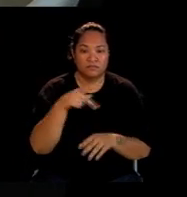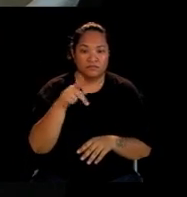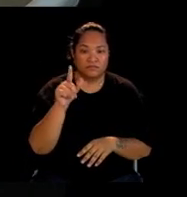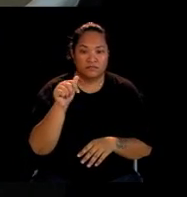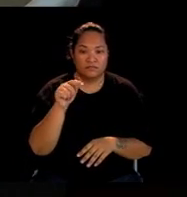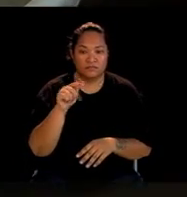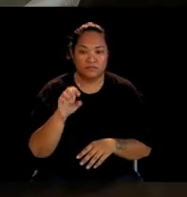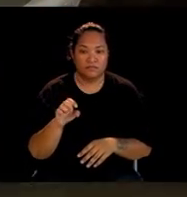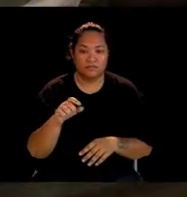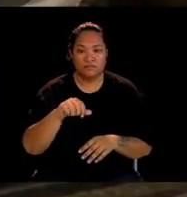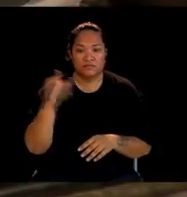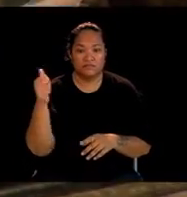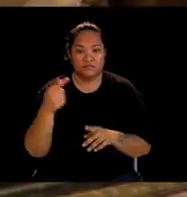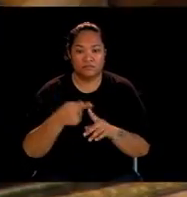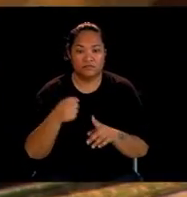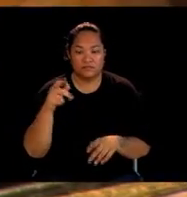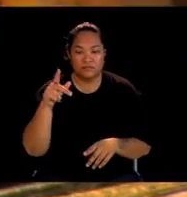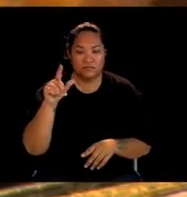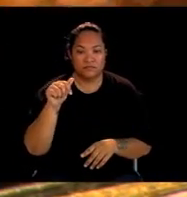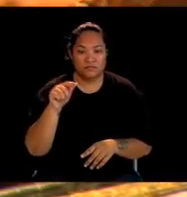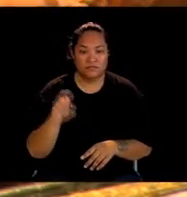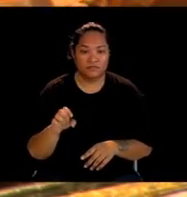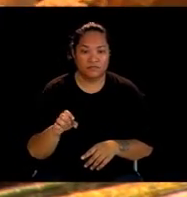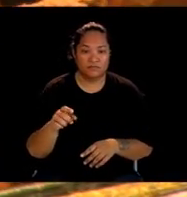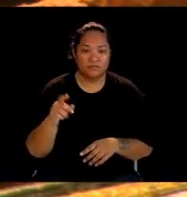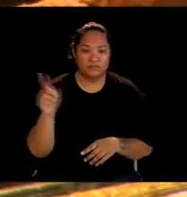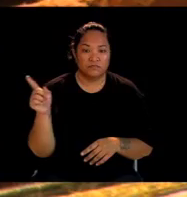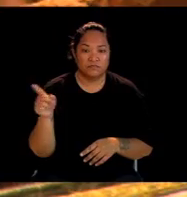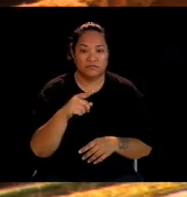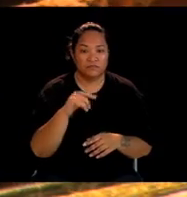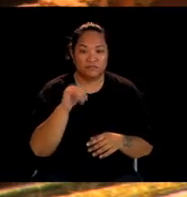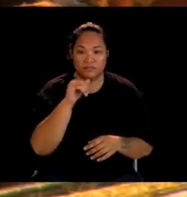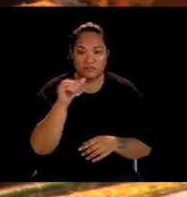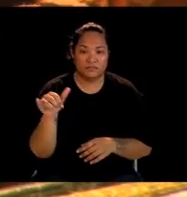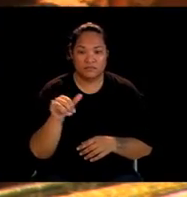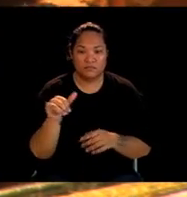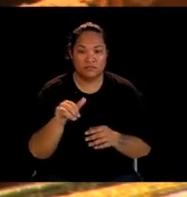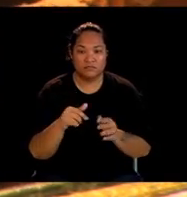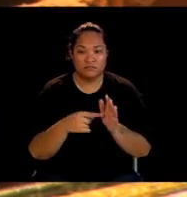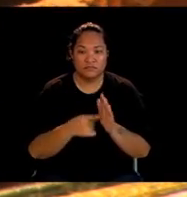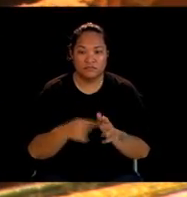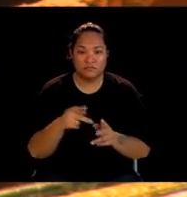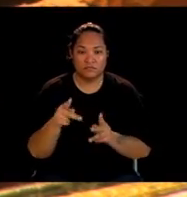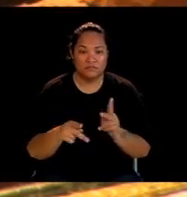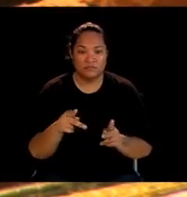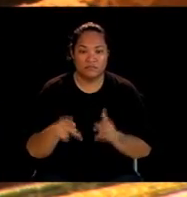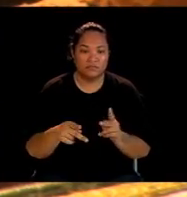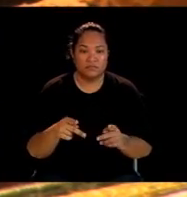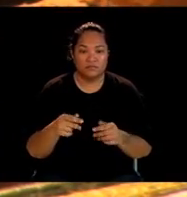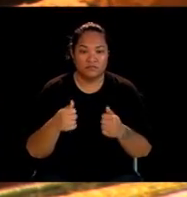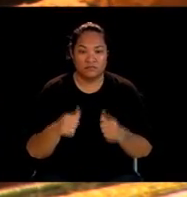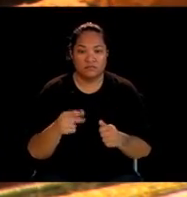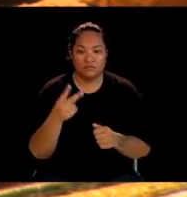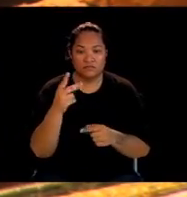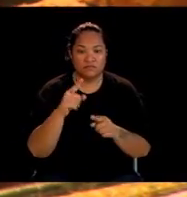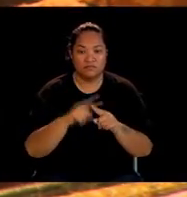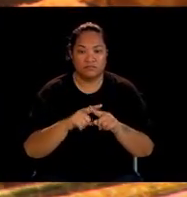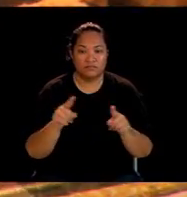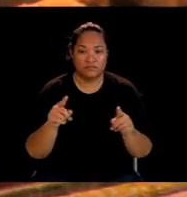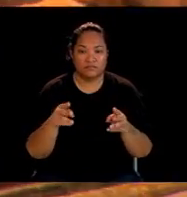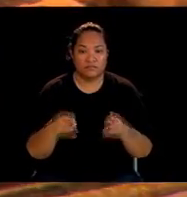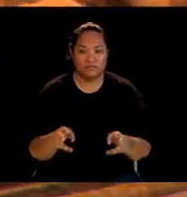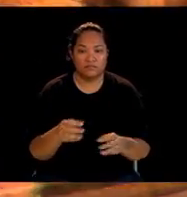man masoda. Ti tumilong i finatinas siha, zagof anok na hugwa na tinagi